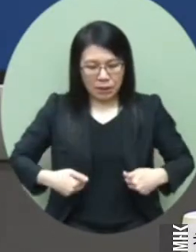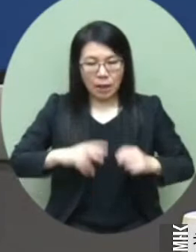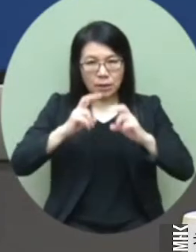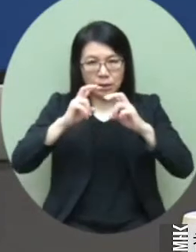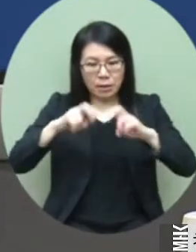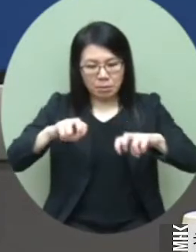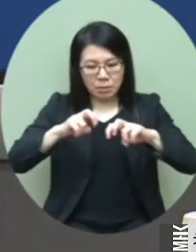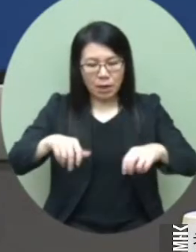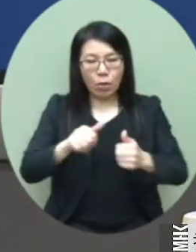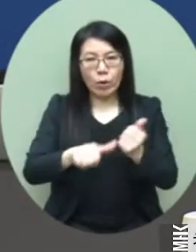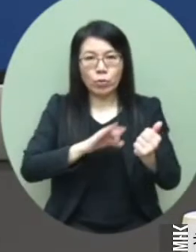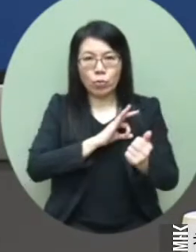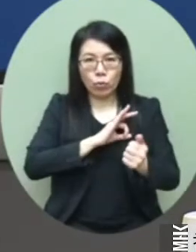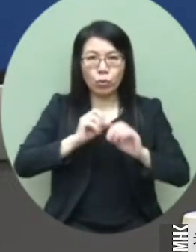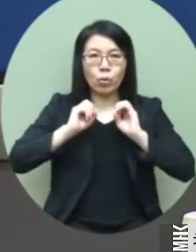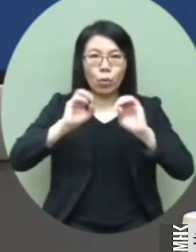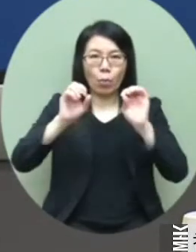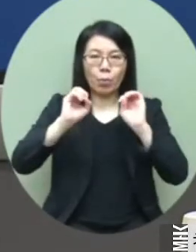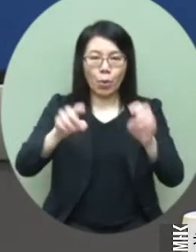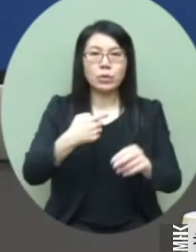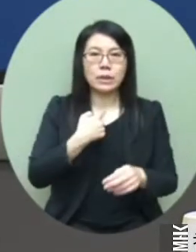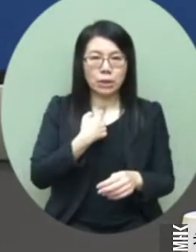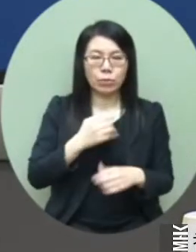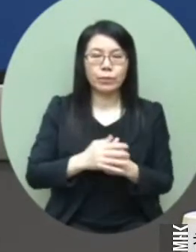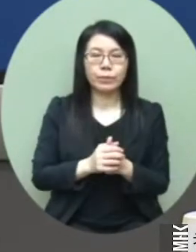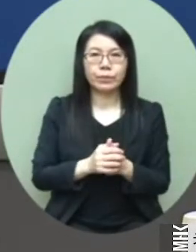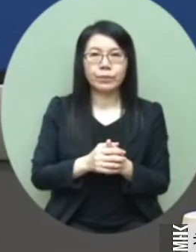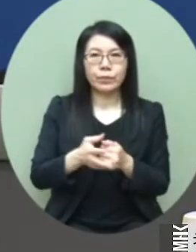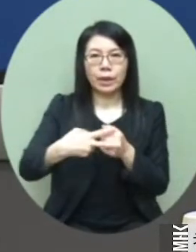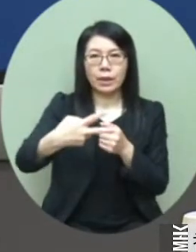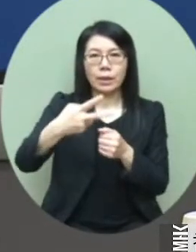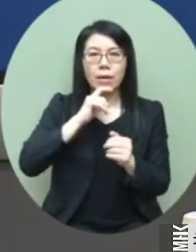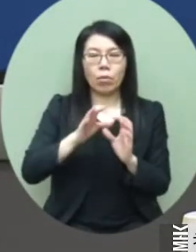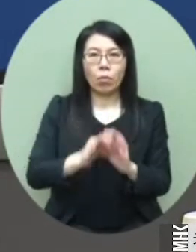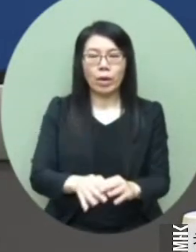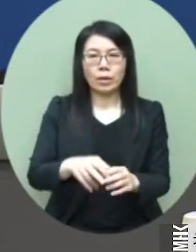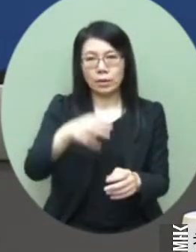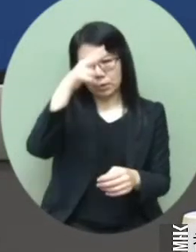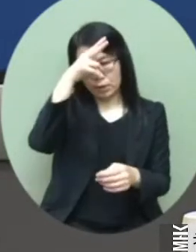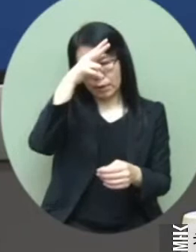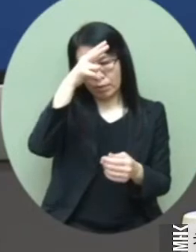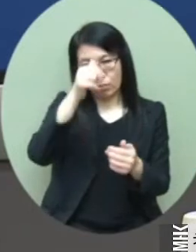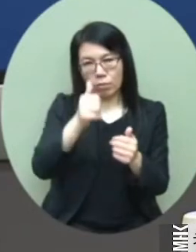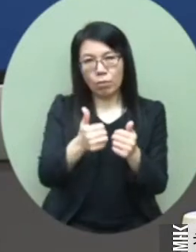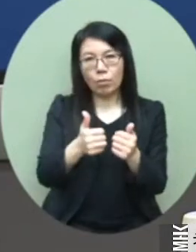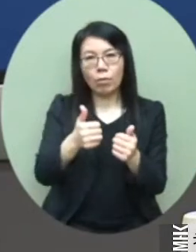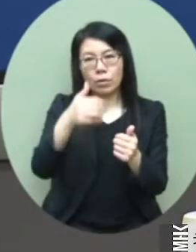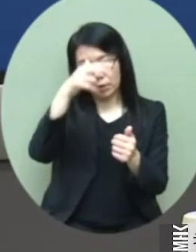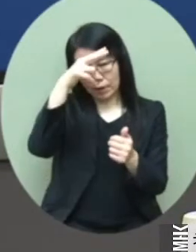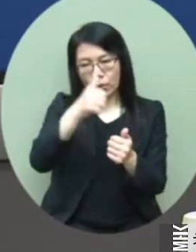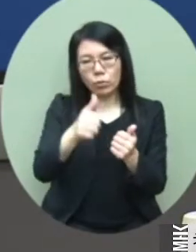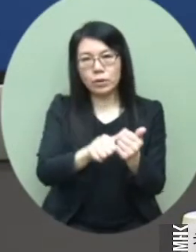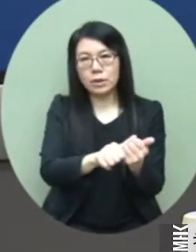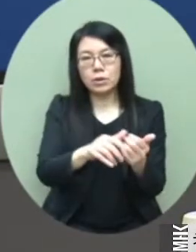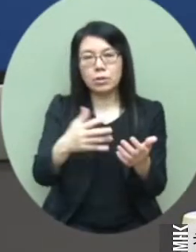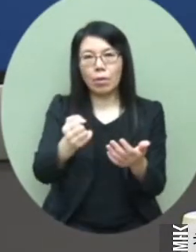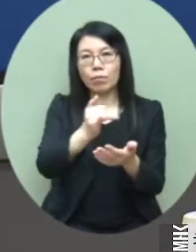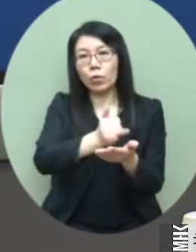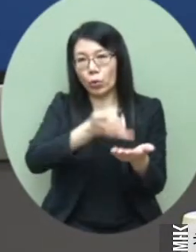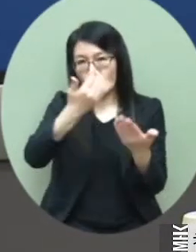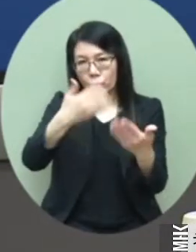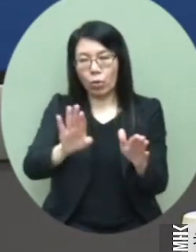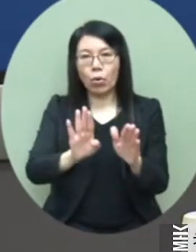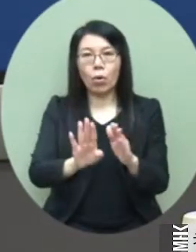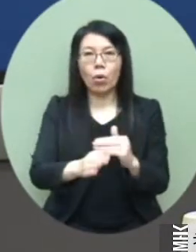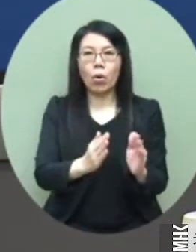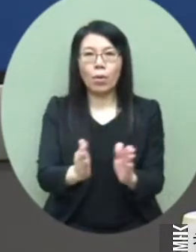出一個公佈。第二個問題係關於政務司司長出缺之後嘅安排。早